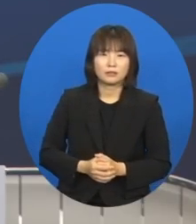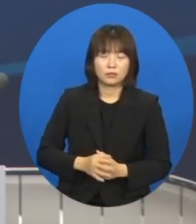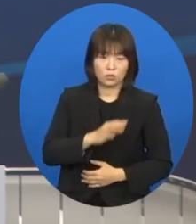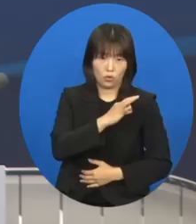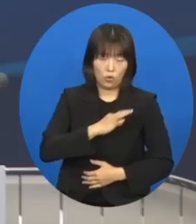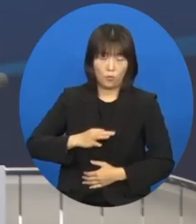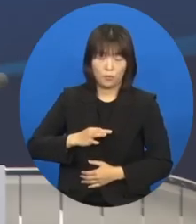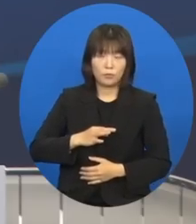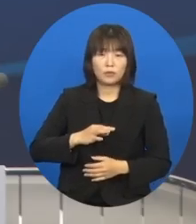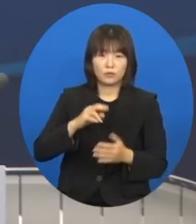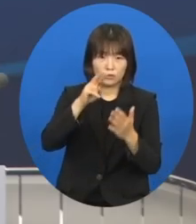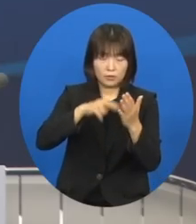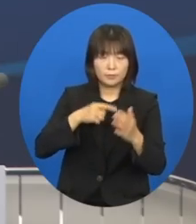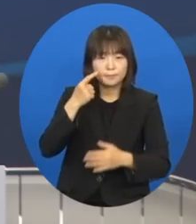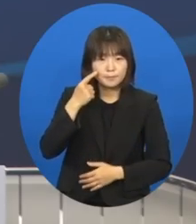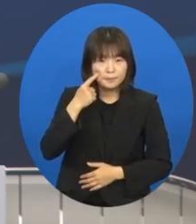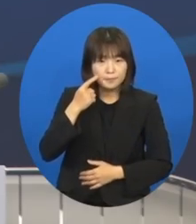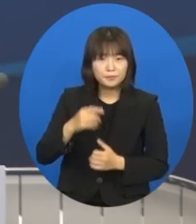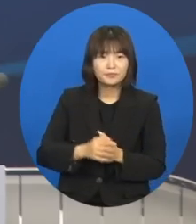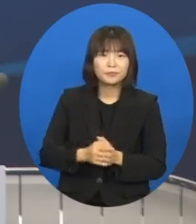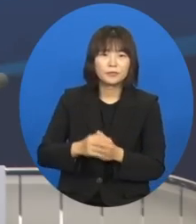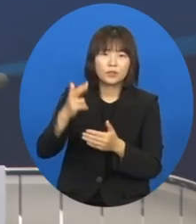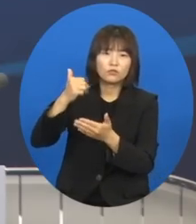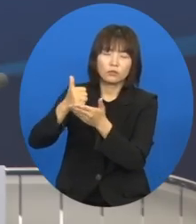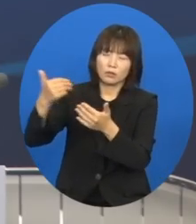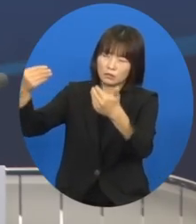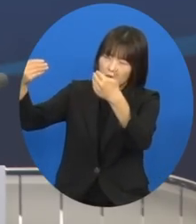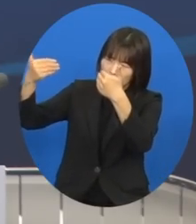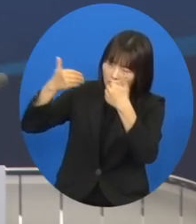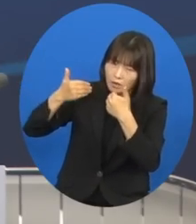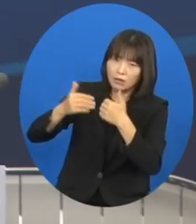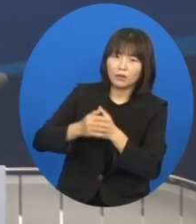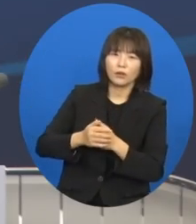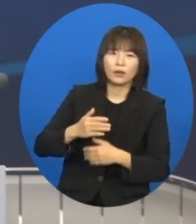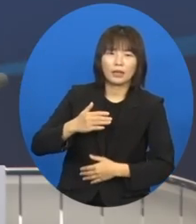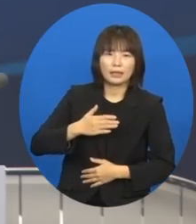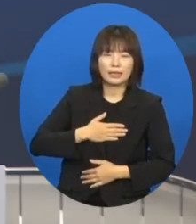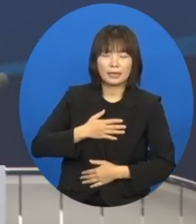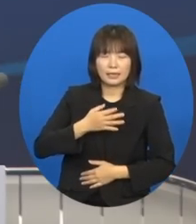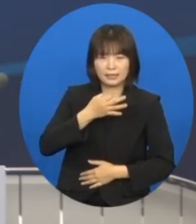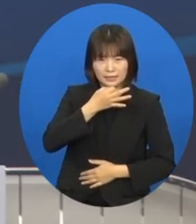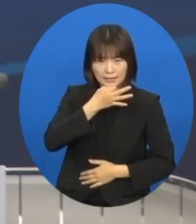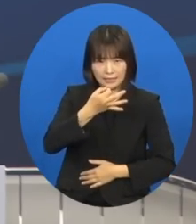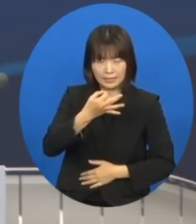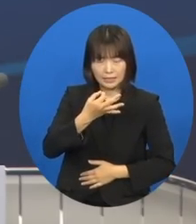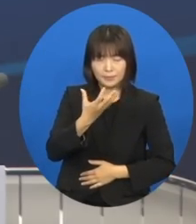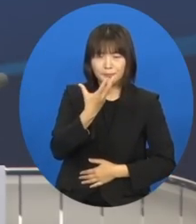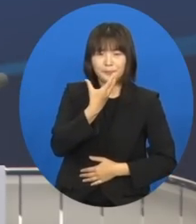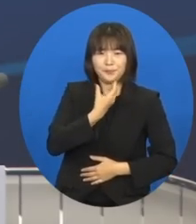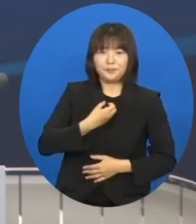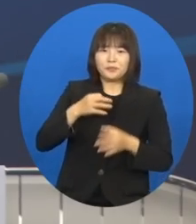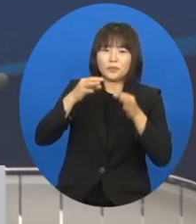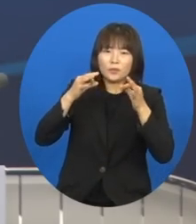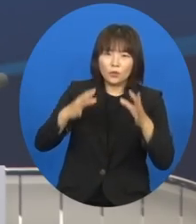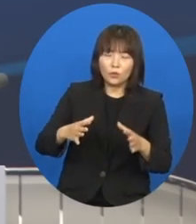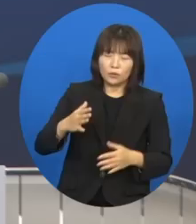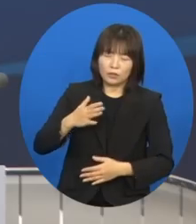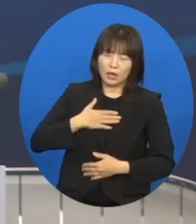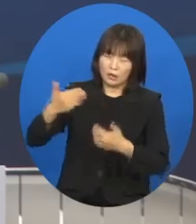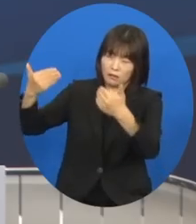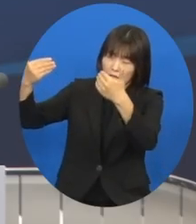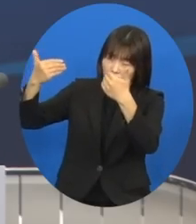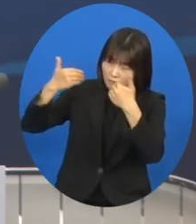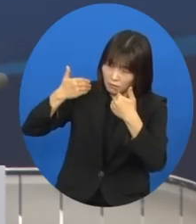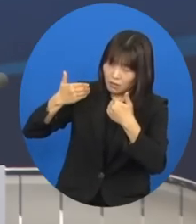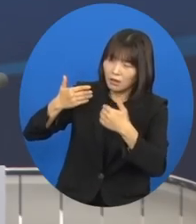볼게요 주께서 내게서 눈을 돌이키지 아니하시며 나의 집을 삼킬 동안도 나를